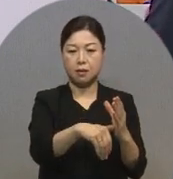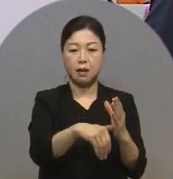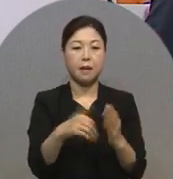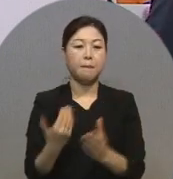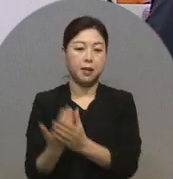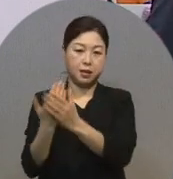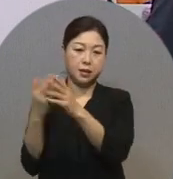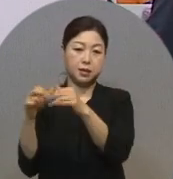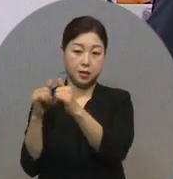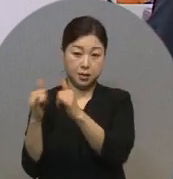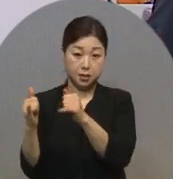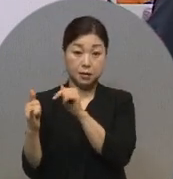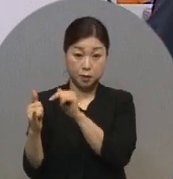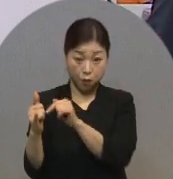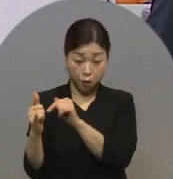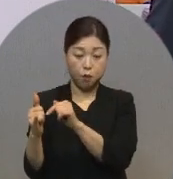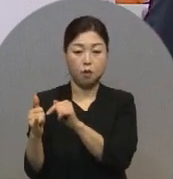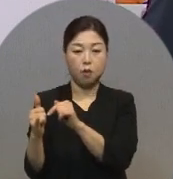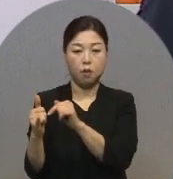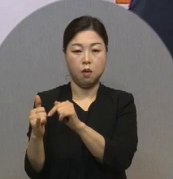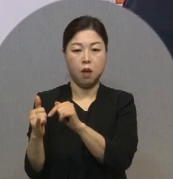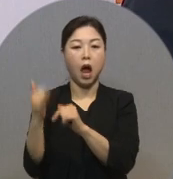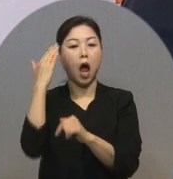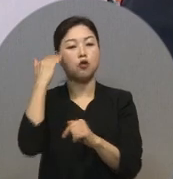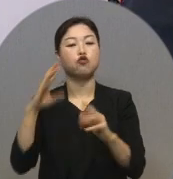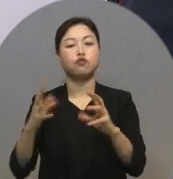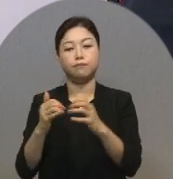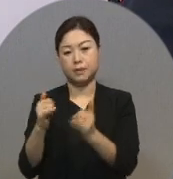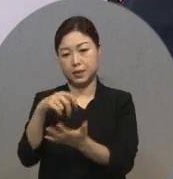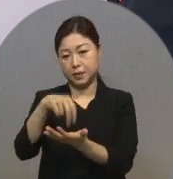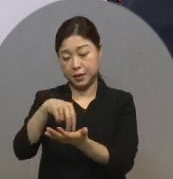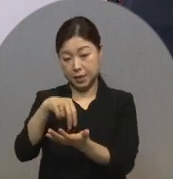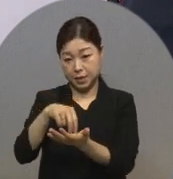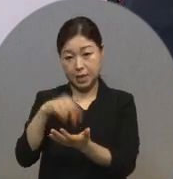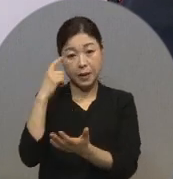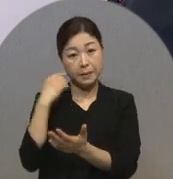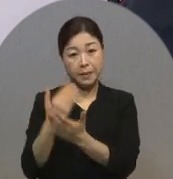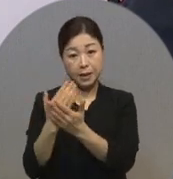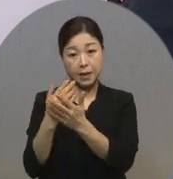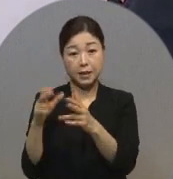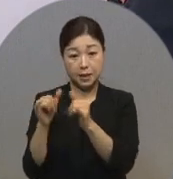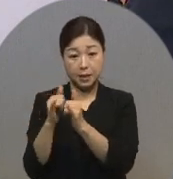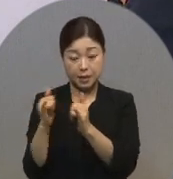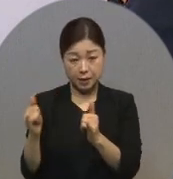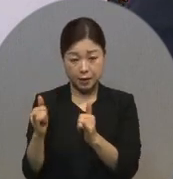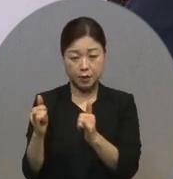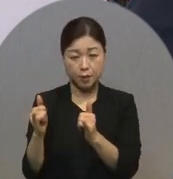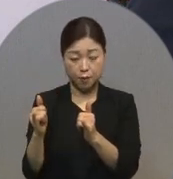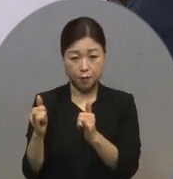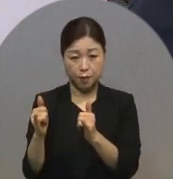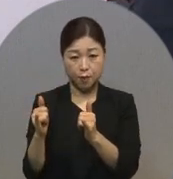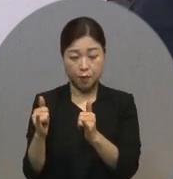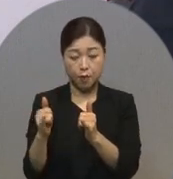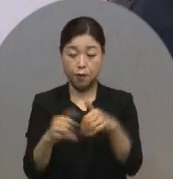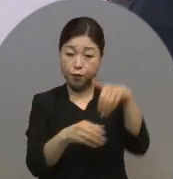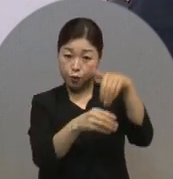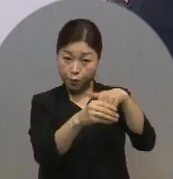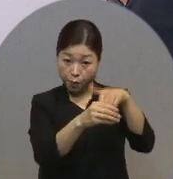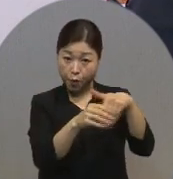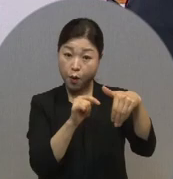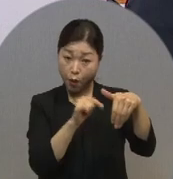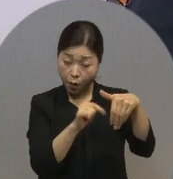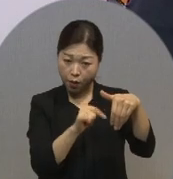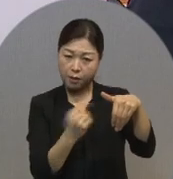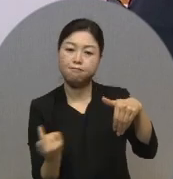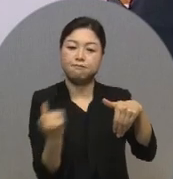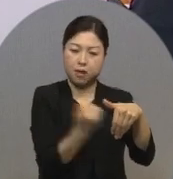대한민국 국민이기 때문에 발달장애인들도 같이 좀 투표를 하는